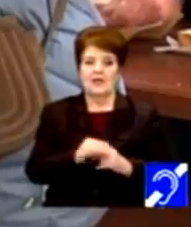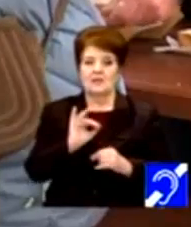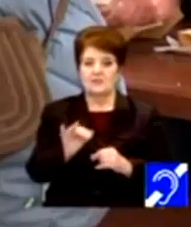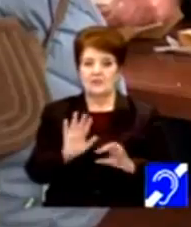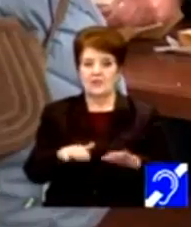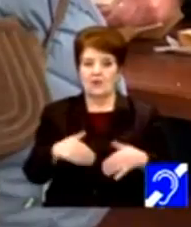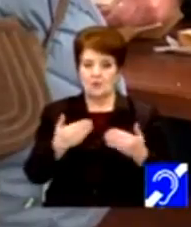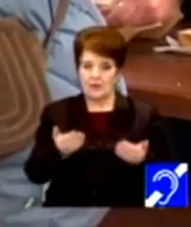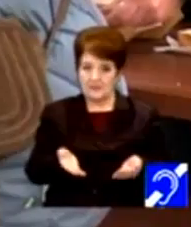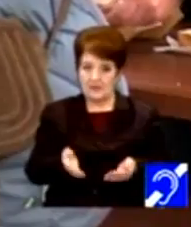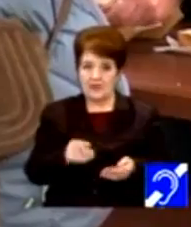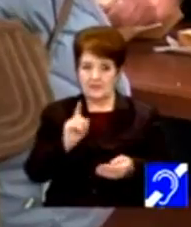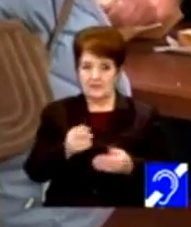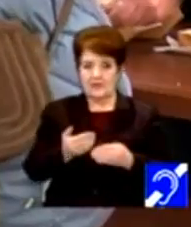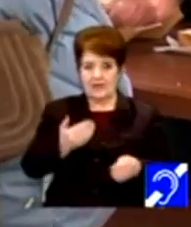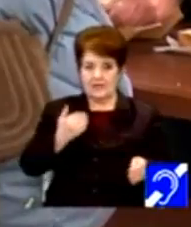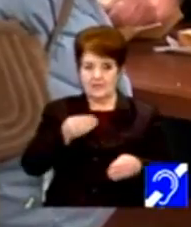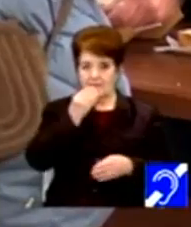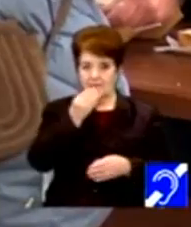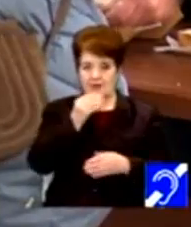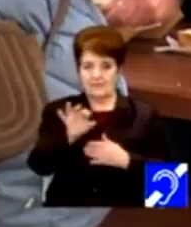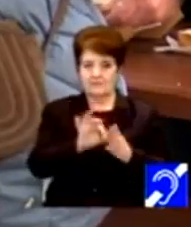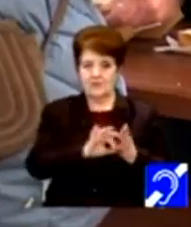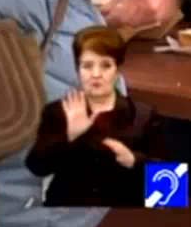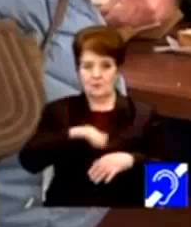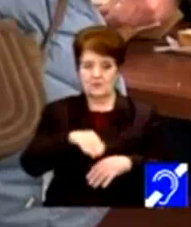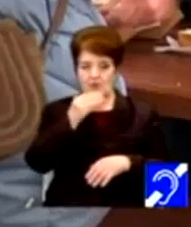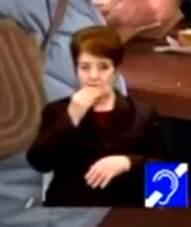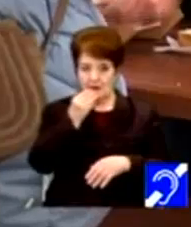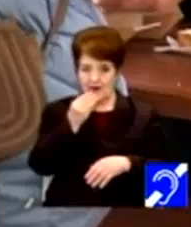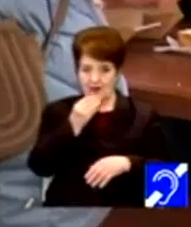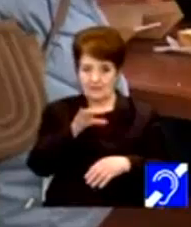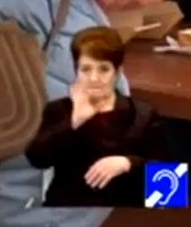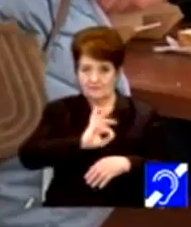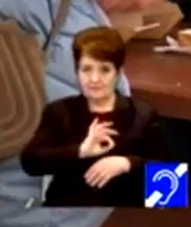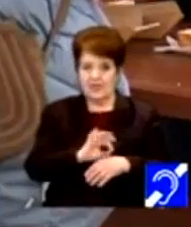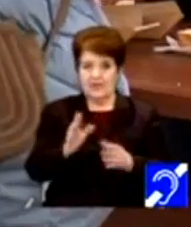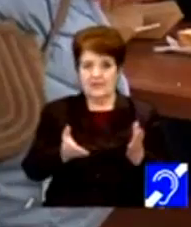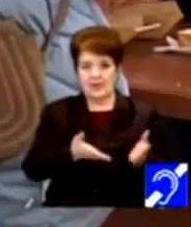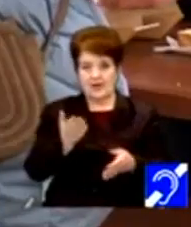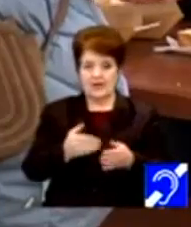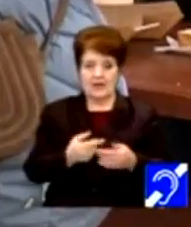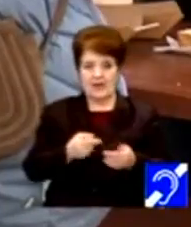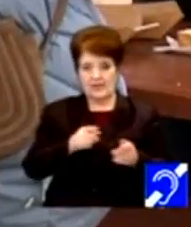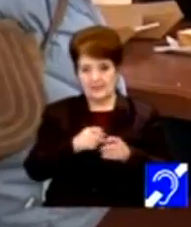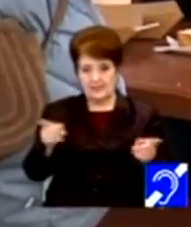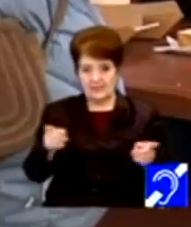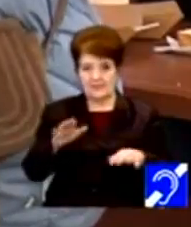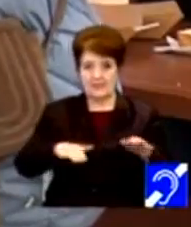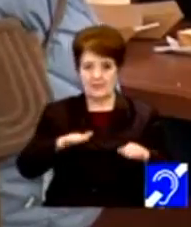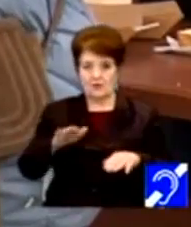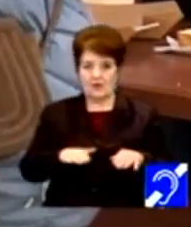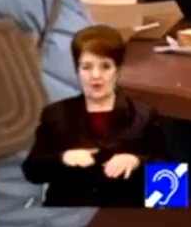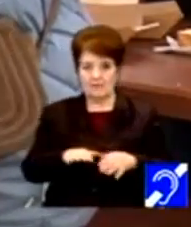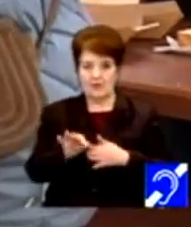ele recomandate, chiar înainte de masă sau imediat după ce am terminat de mâncat. Iar dacă vrem să ținem la distanță kilogramele în